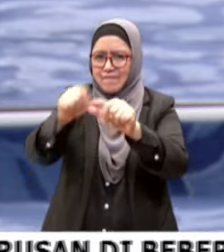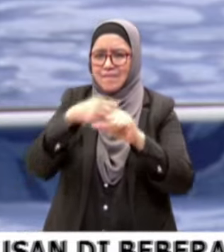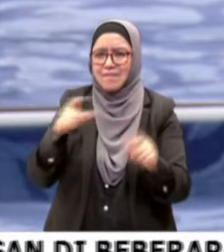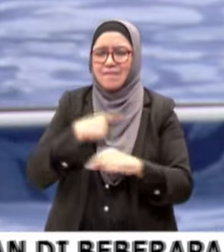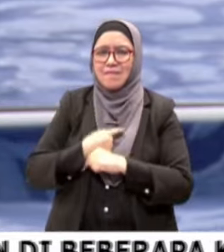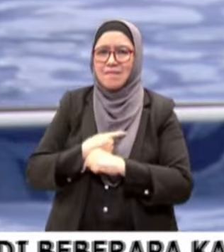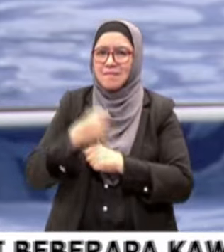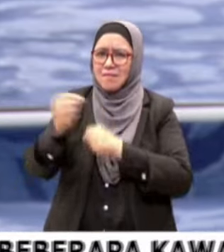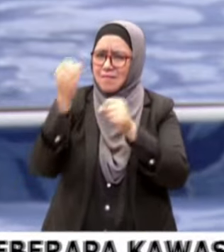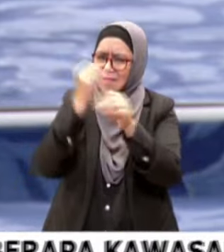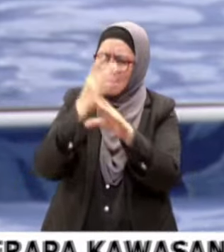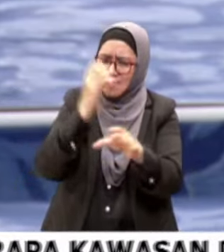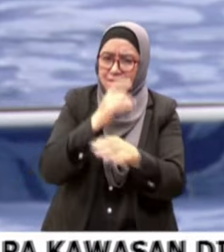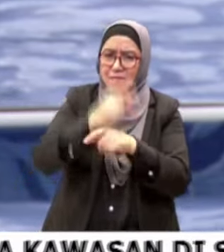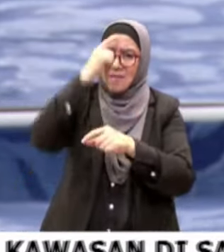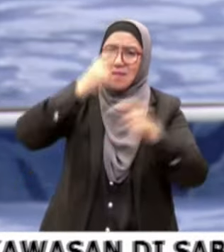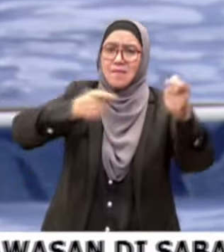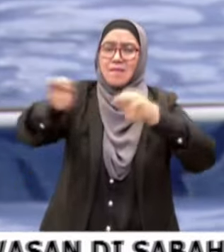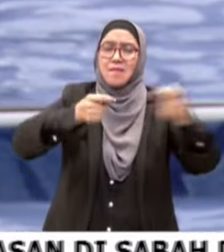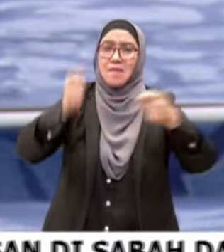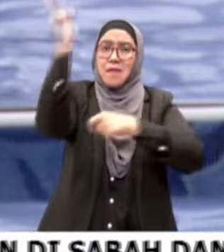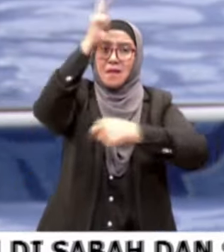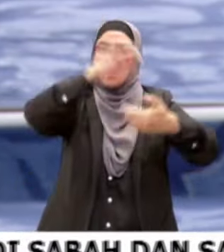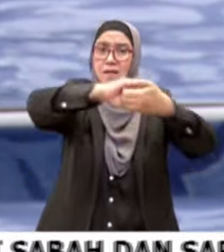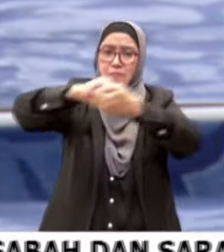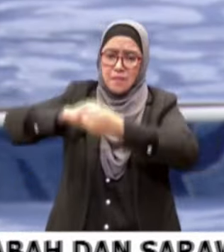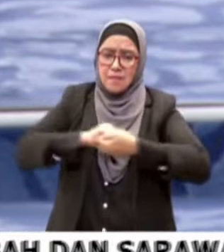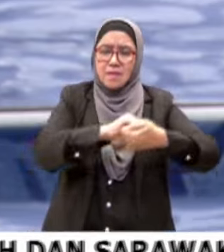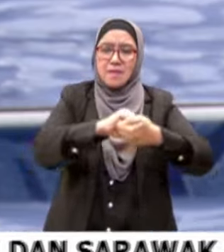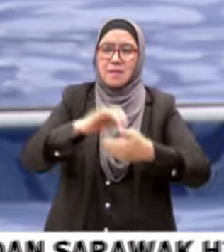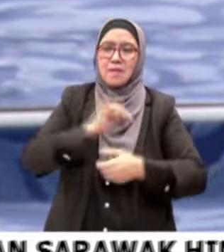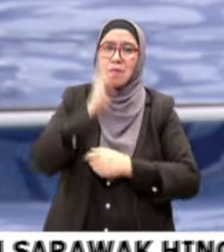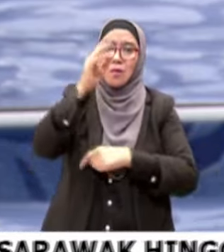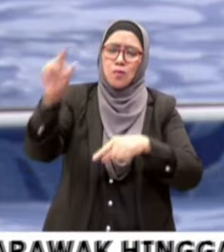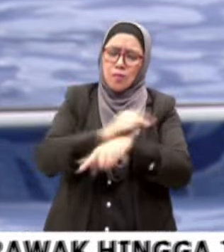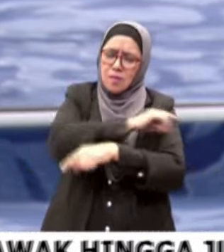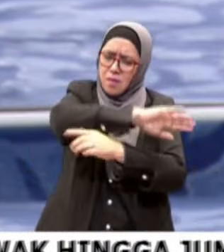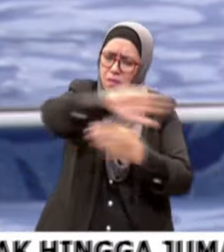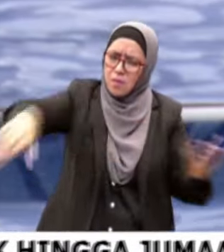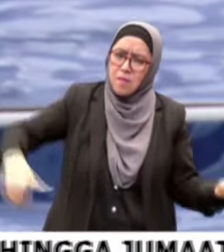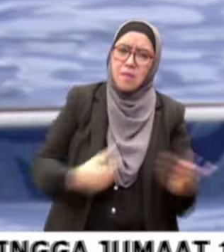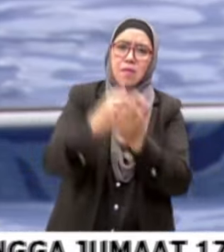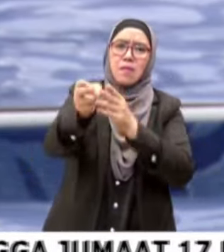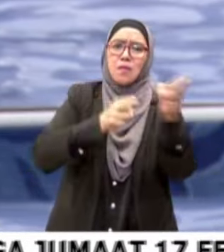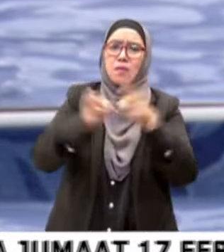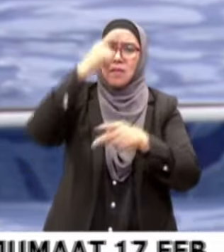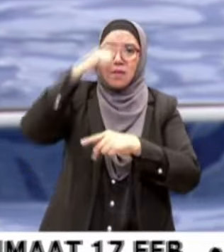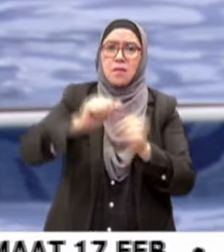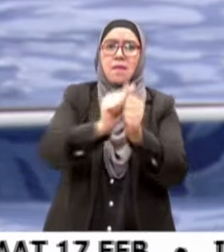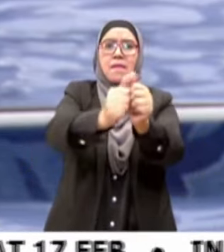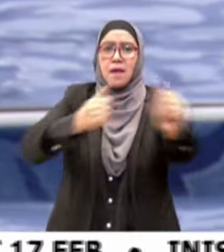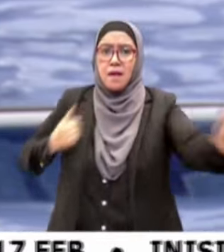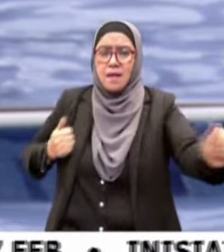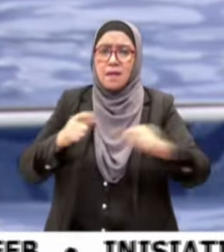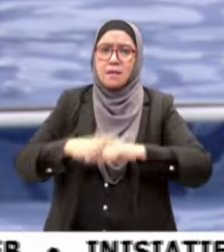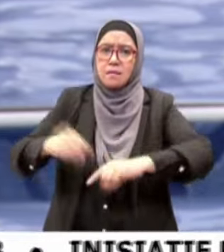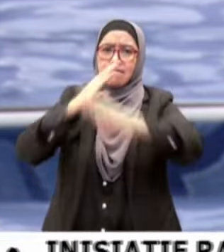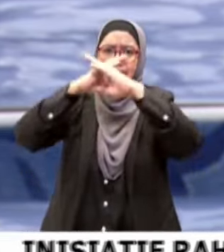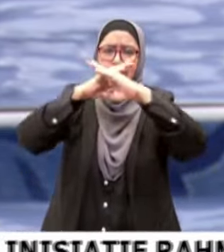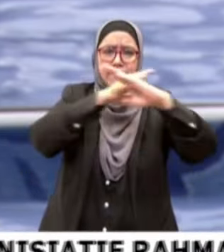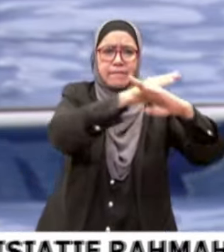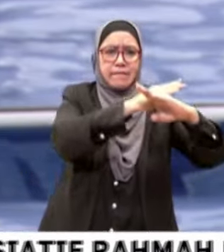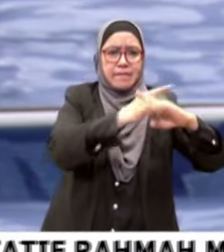kerajaan perpaduan ini saya akan gunakan segala usaha mengelak dan menghalang khianat